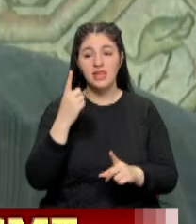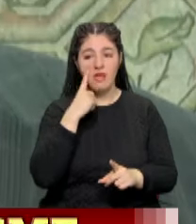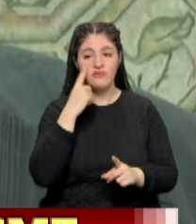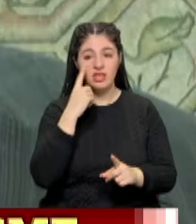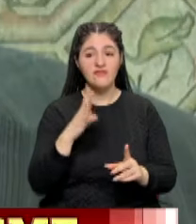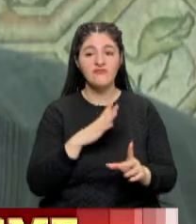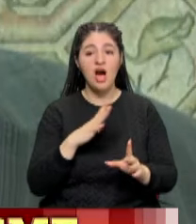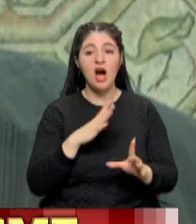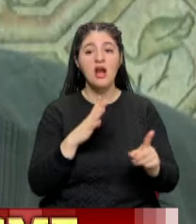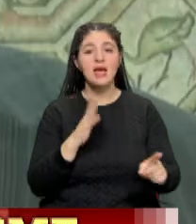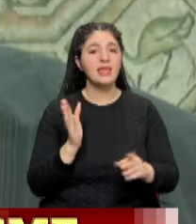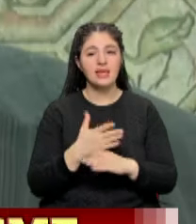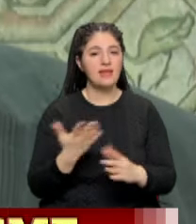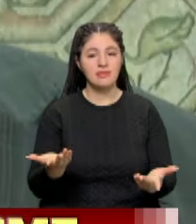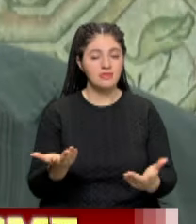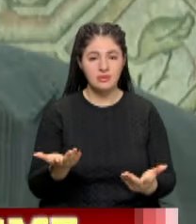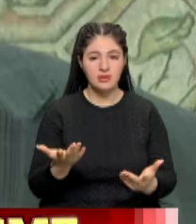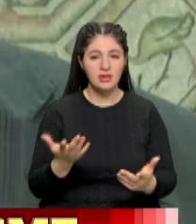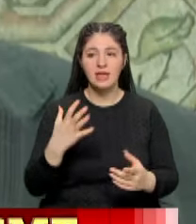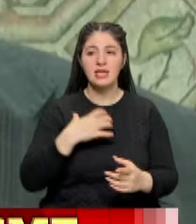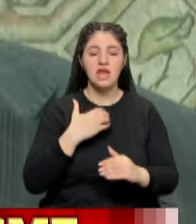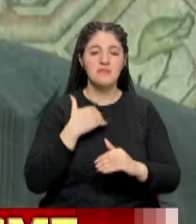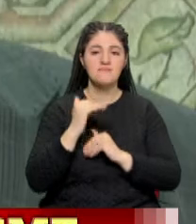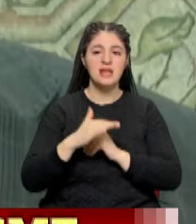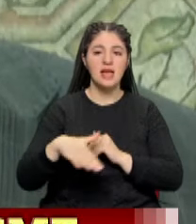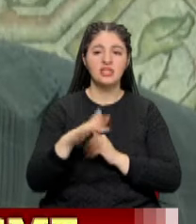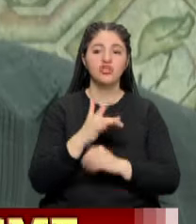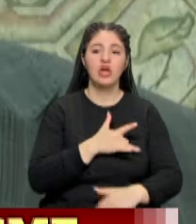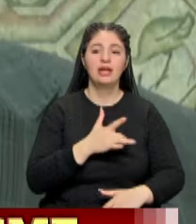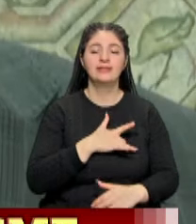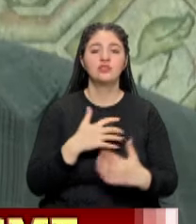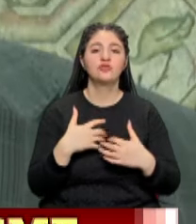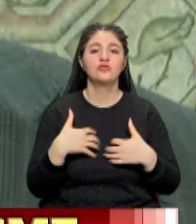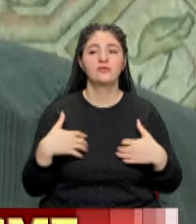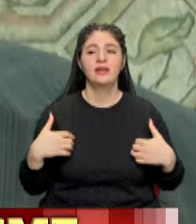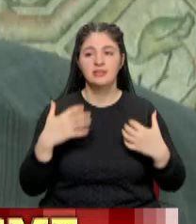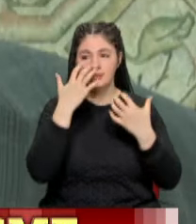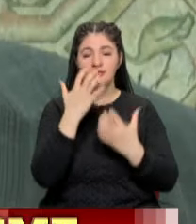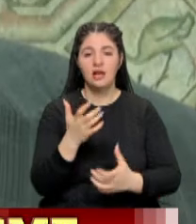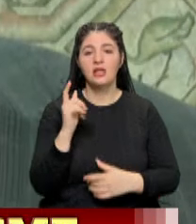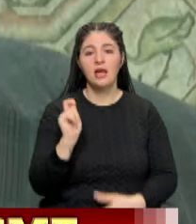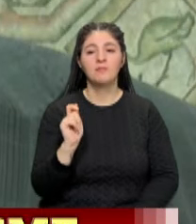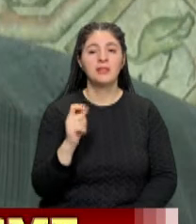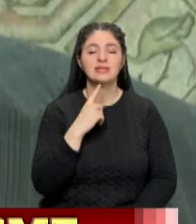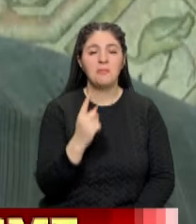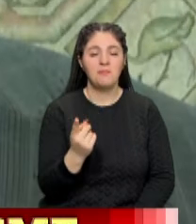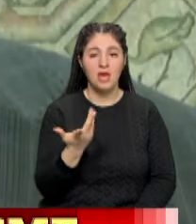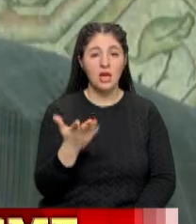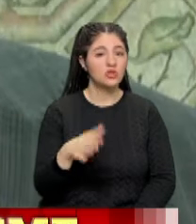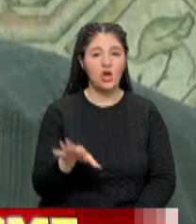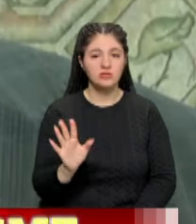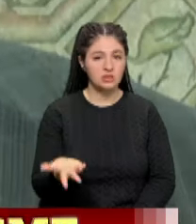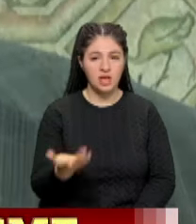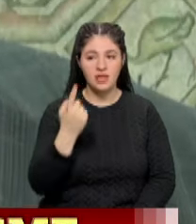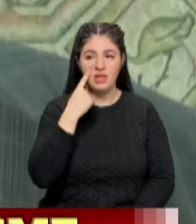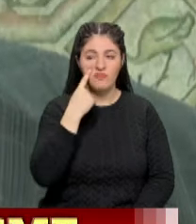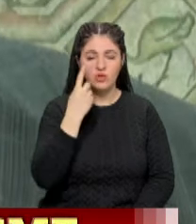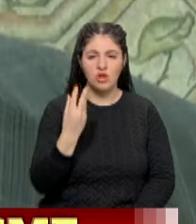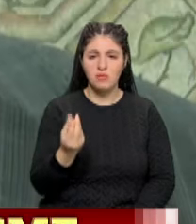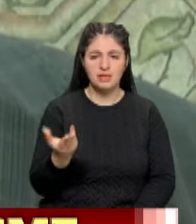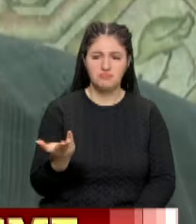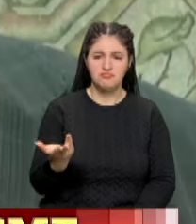devletin varlık nedeni kendi milletinin canının güvenliğinin sağlamasıdır. Aksi halde devlet